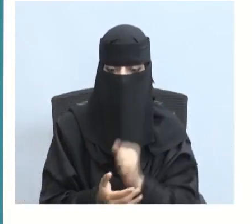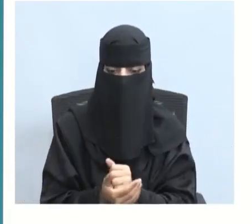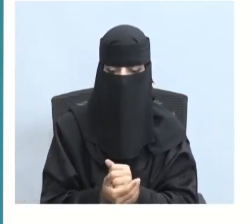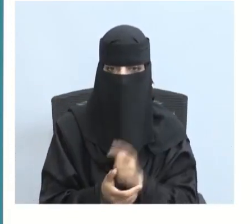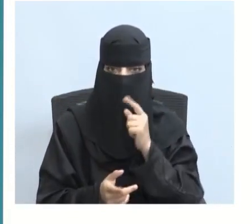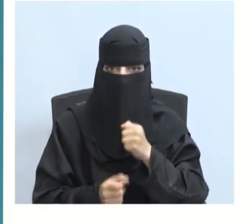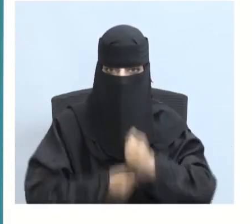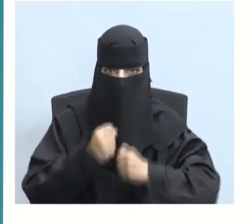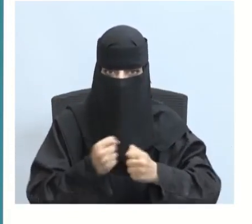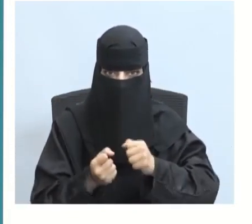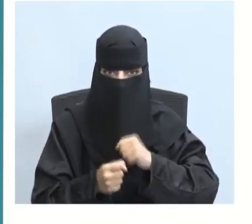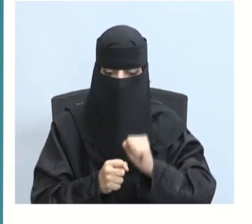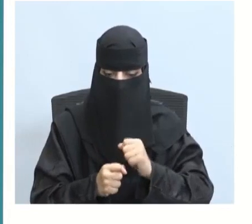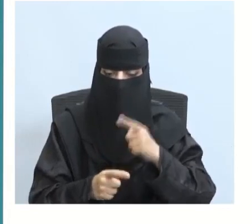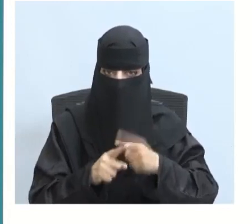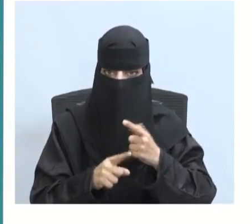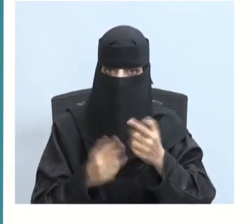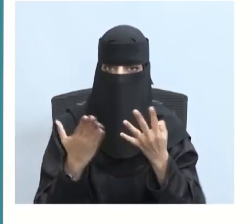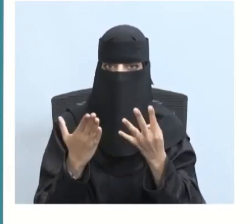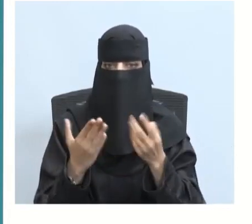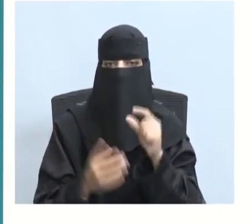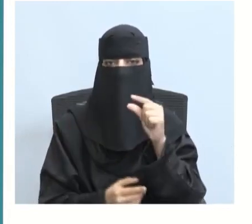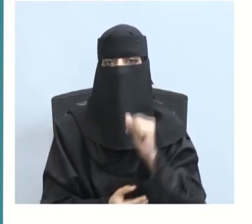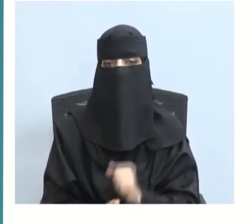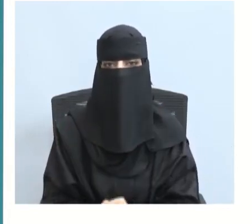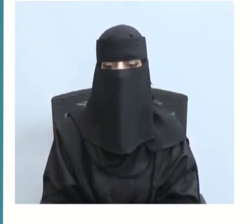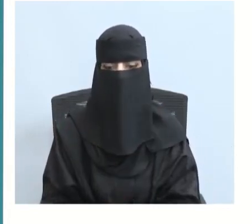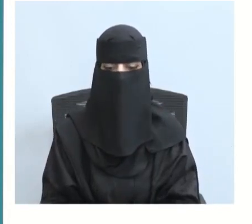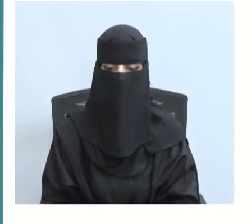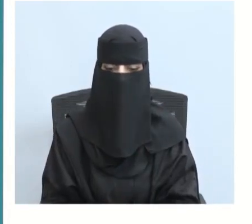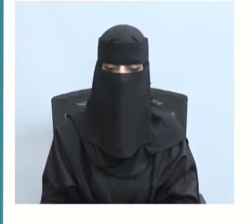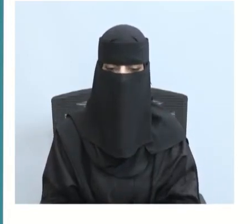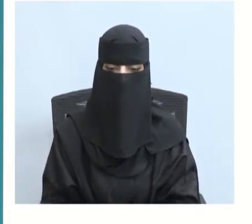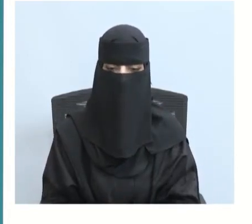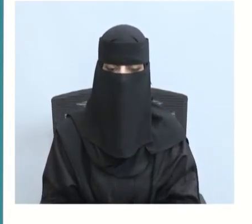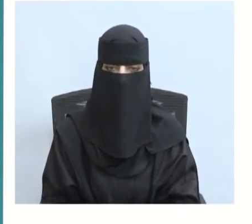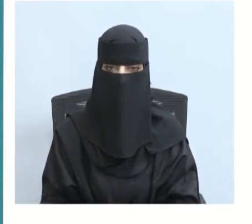او الهروله لمده تسع دقائق